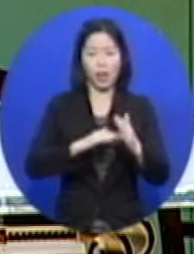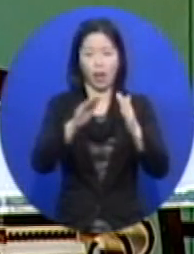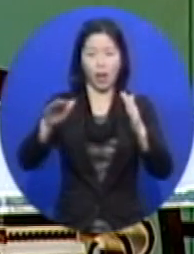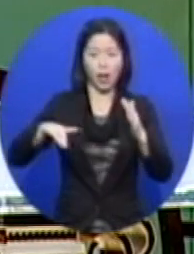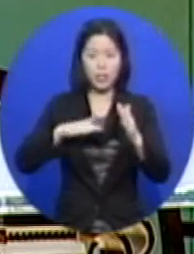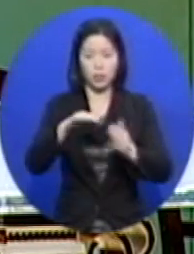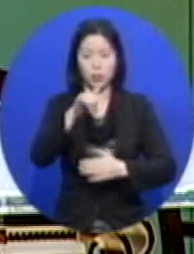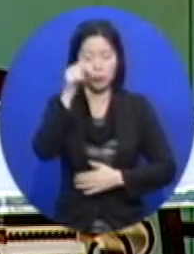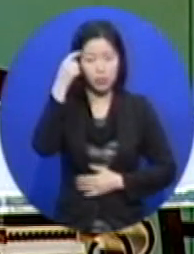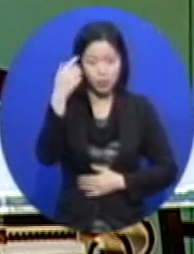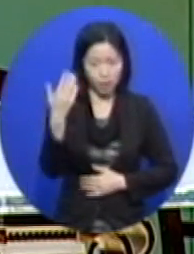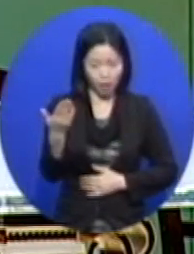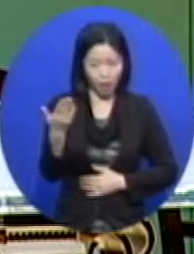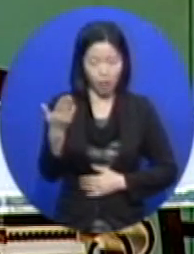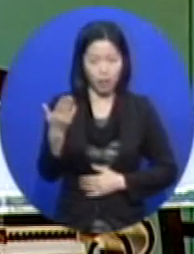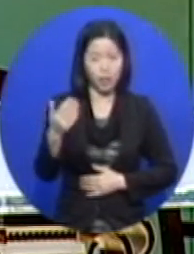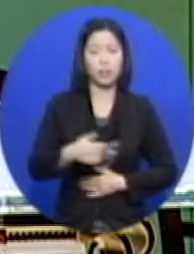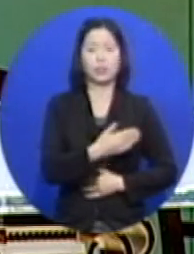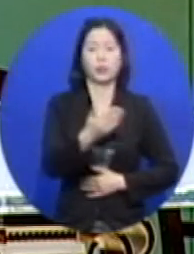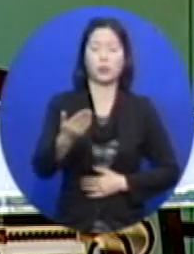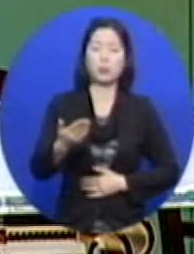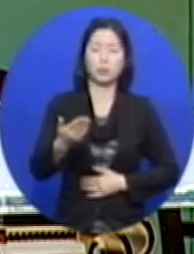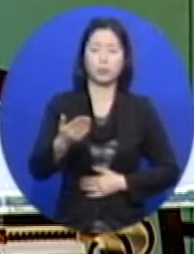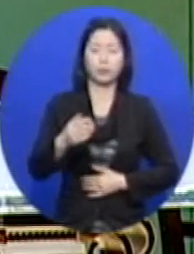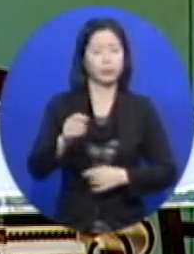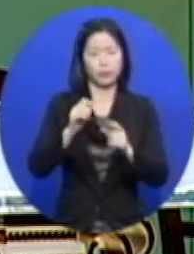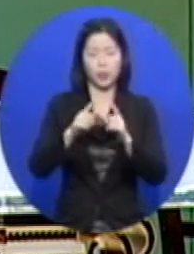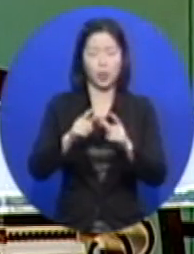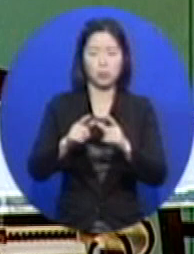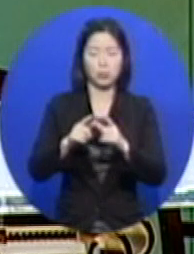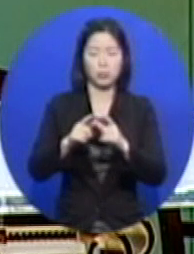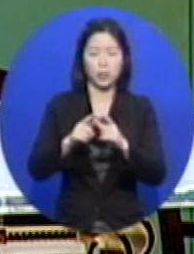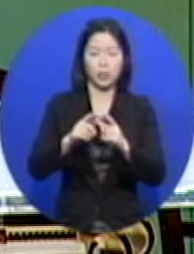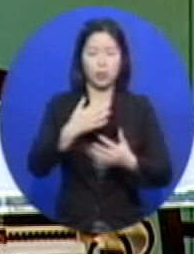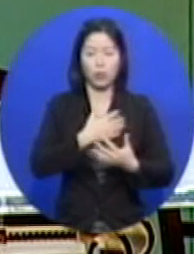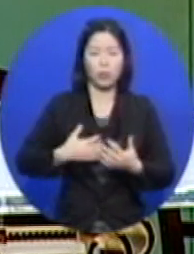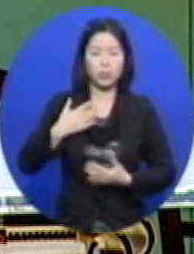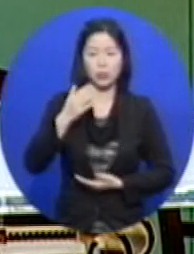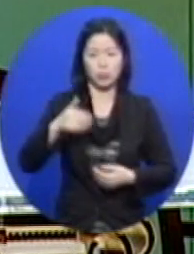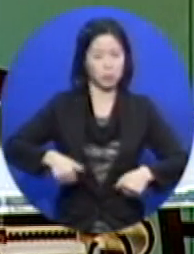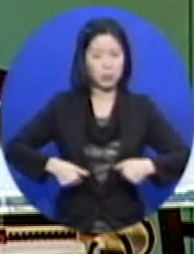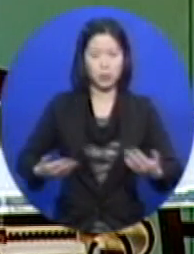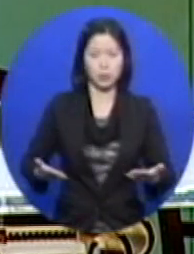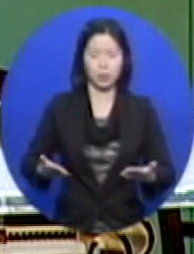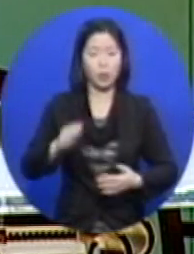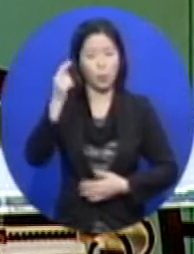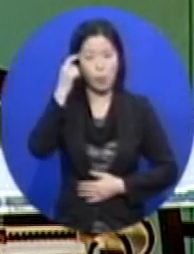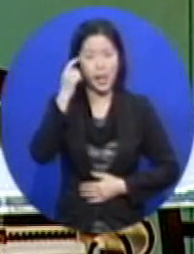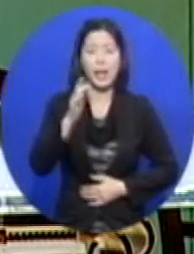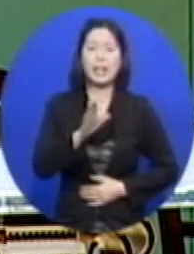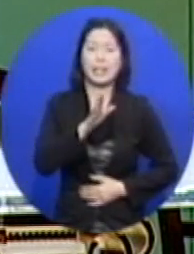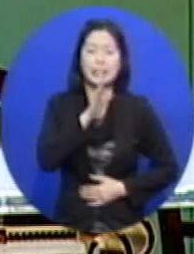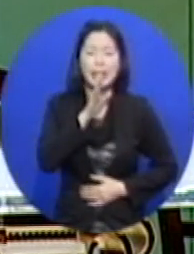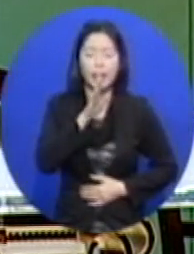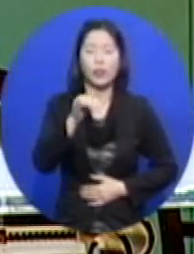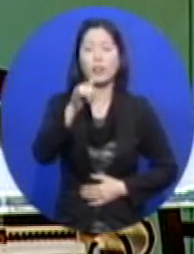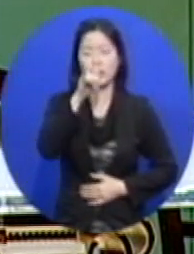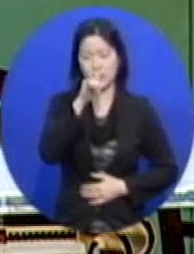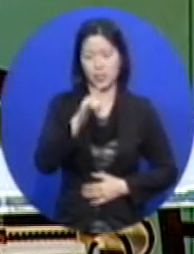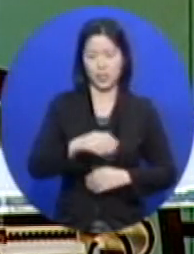여러분이 별로 걱정하실 필요가 없는 것은 당연히 있기 때문에 그랬습니다 당연한 일이니까